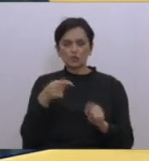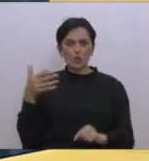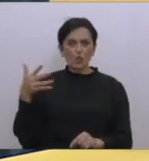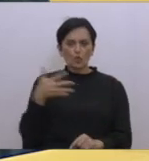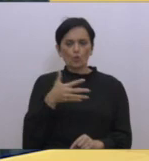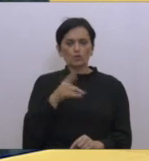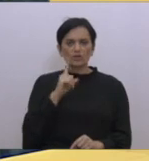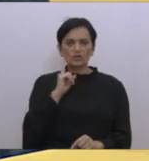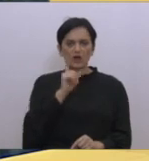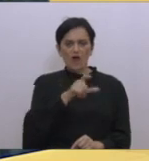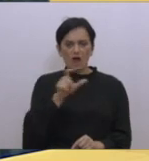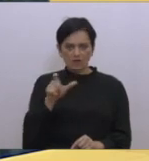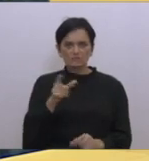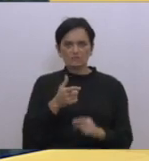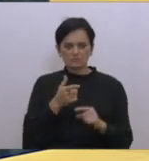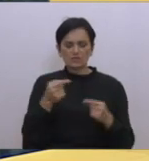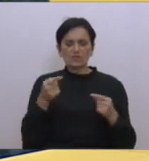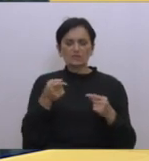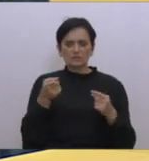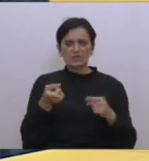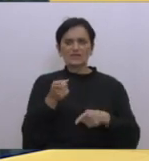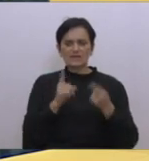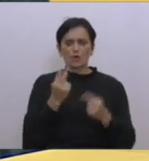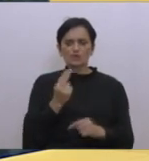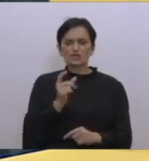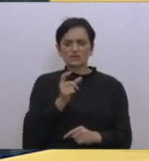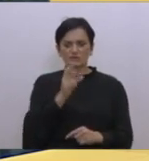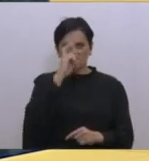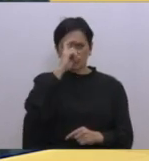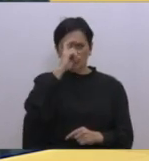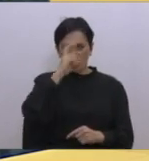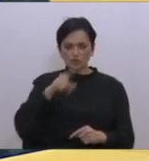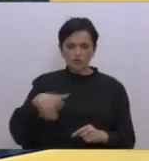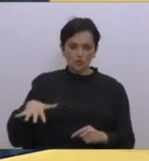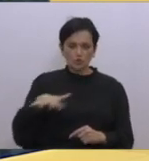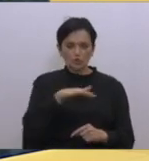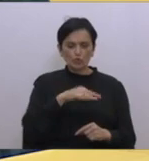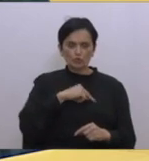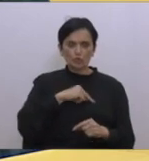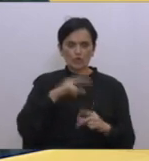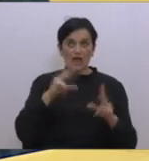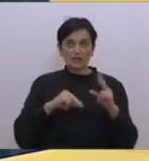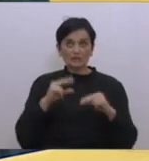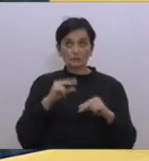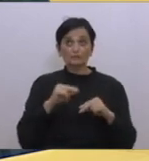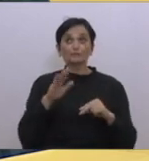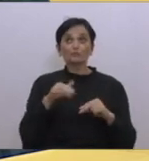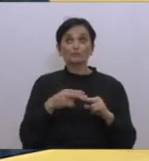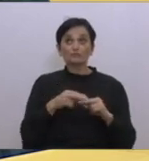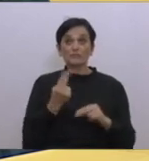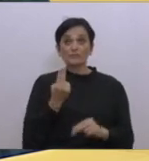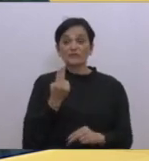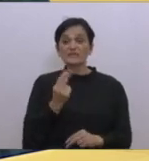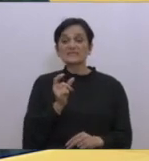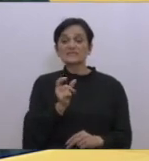5000 ახალგაზრდა ძალიან რეალური ციფრი არის მთელი საჯარო სტრუქტურების, ასე ვთქვათ, გათვალისწინებით. თუმცა ეს ციფრი შეიძლება